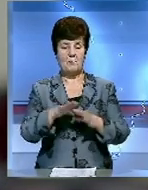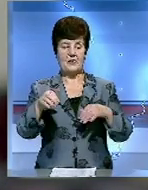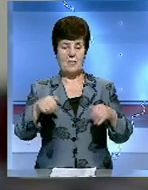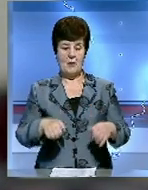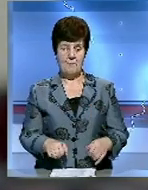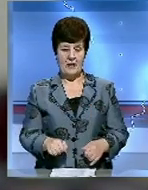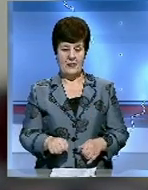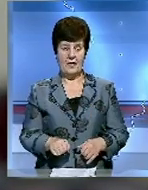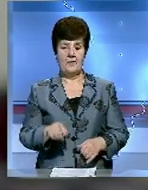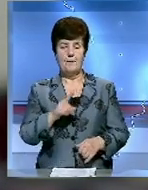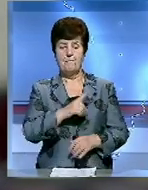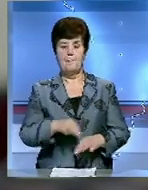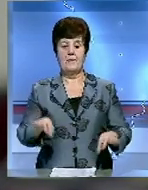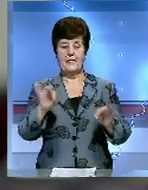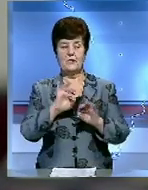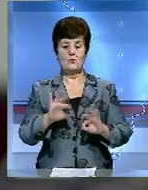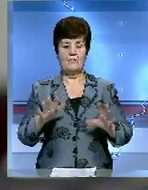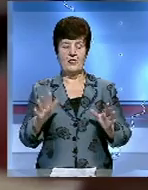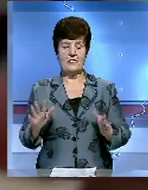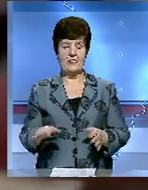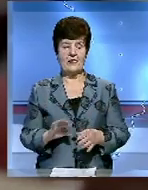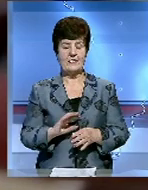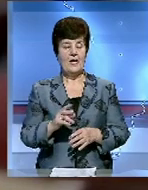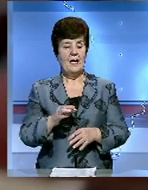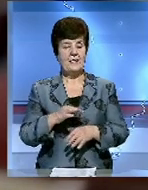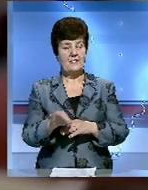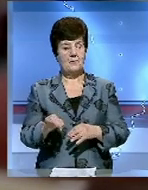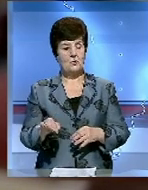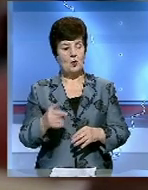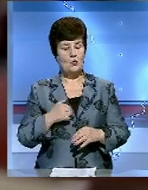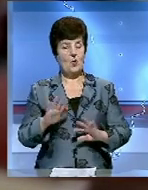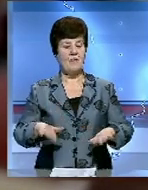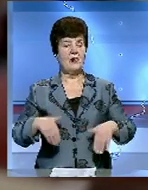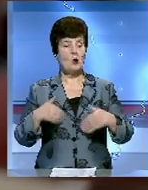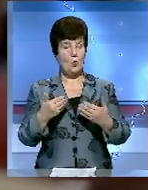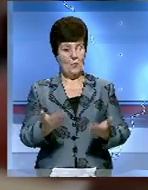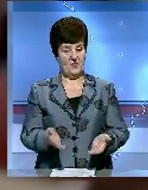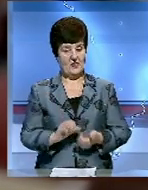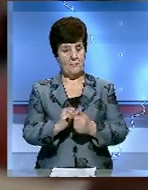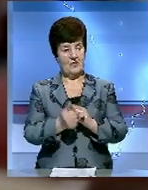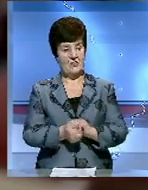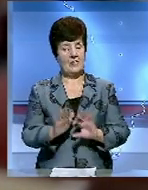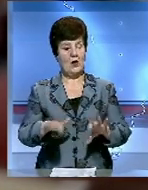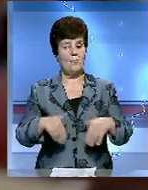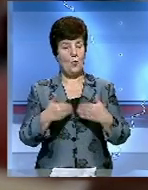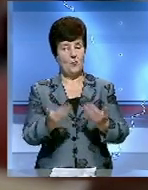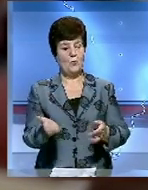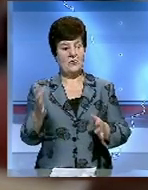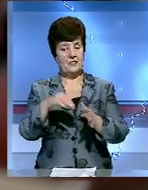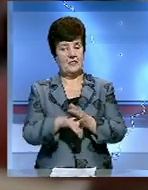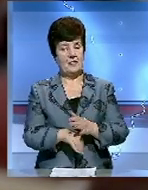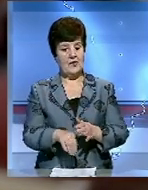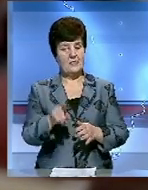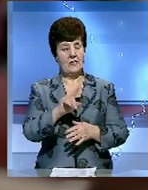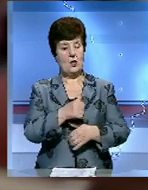există niciun element discriminatoriu în codul electoral. Noi venim cu propuneri de modificare, dar propunerile care sunt înaintate de către Comisia